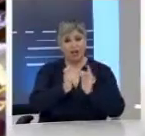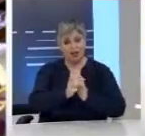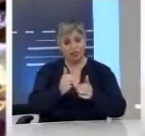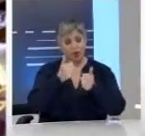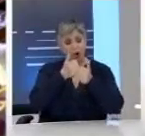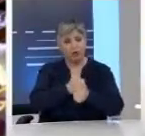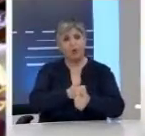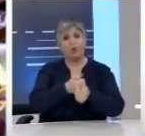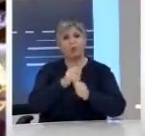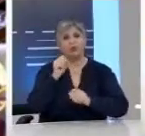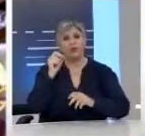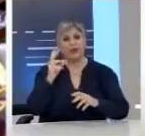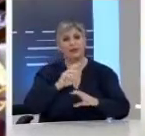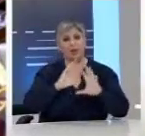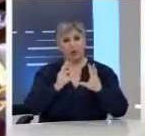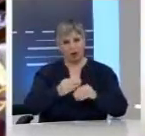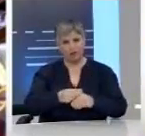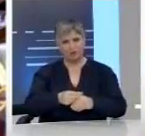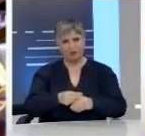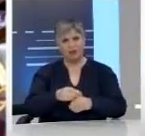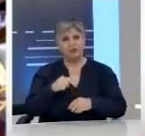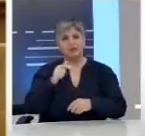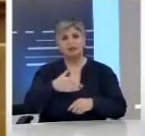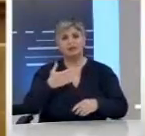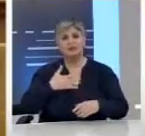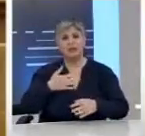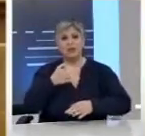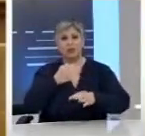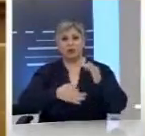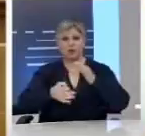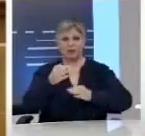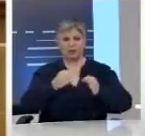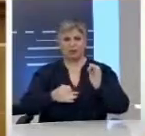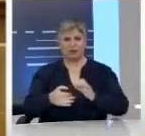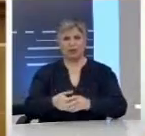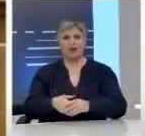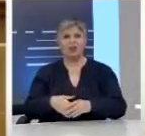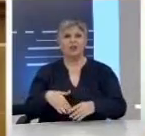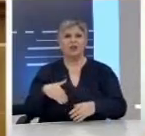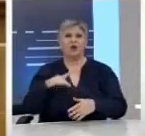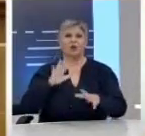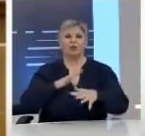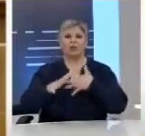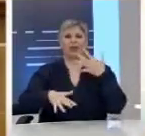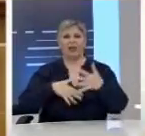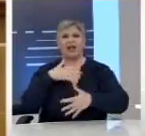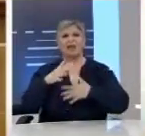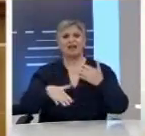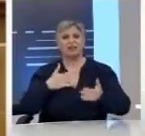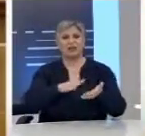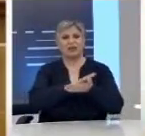Υπουργέ. Αυτά λοιπόν να μας πείτε και να μην εμπλέκετε, κύριε Πρόεδρε, παρακαλώ, ούτε τη